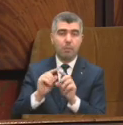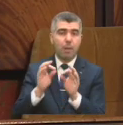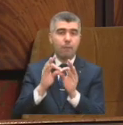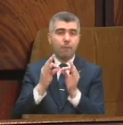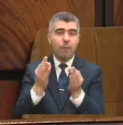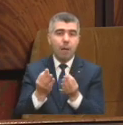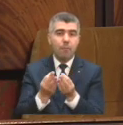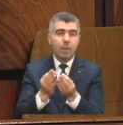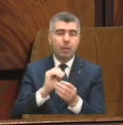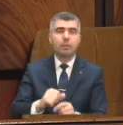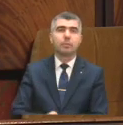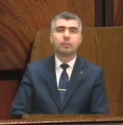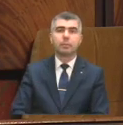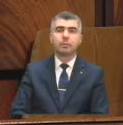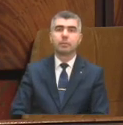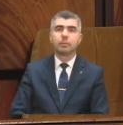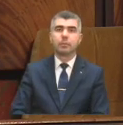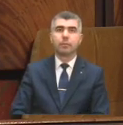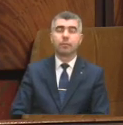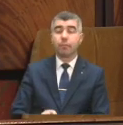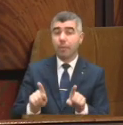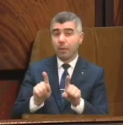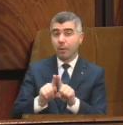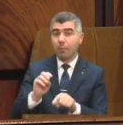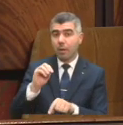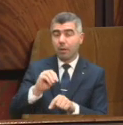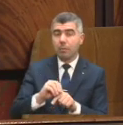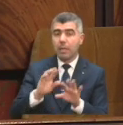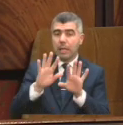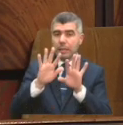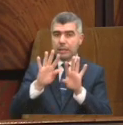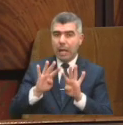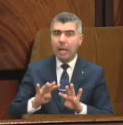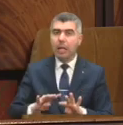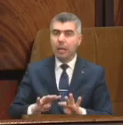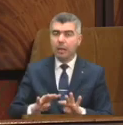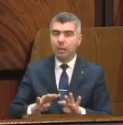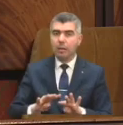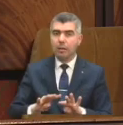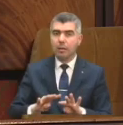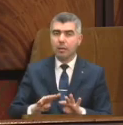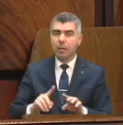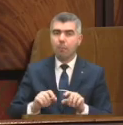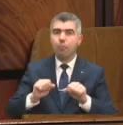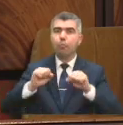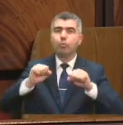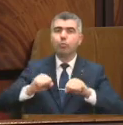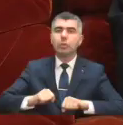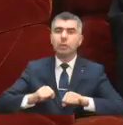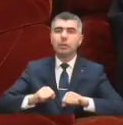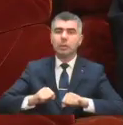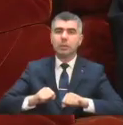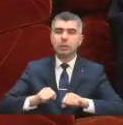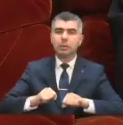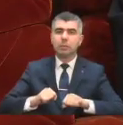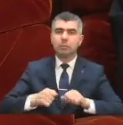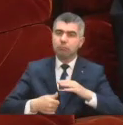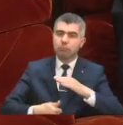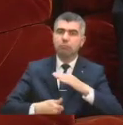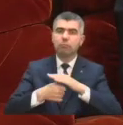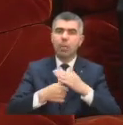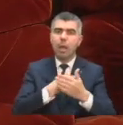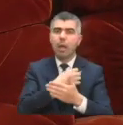على شفا النهار. بالمقابل، آخر تقرير لمجلس الأعلى للسلطة القضائية رصد